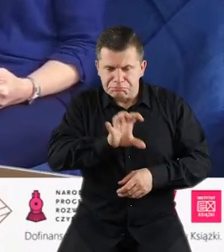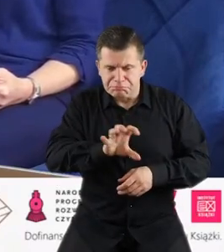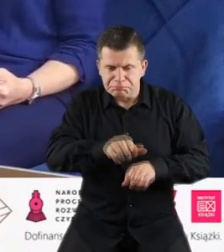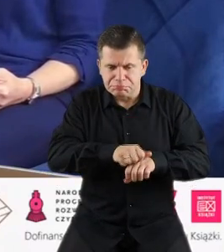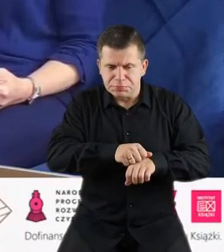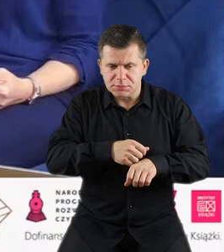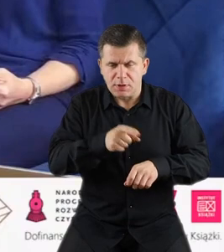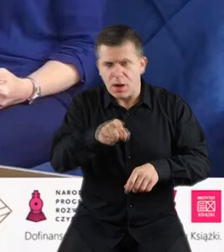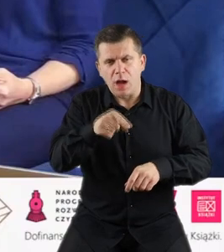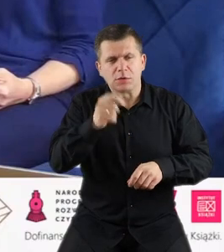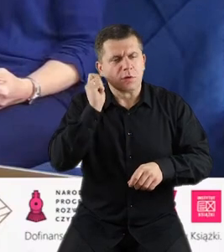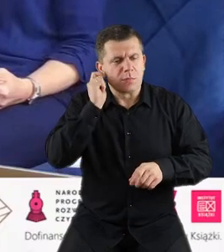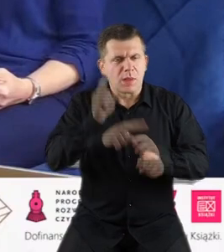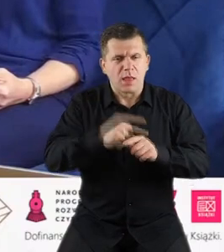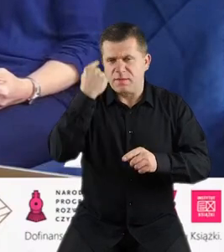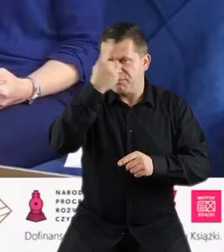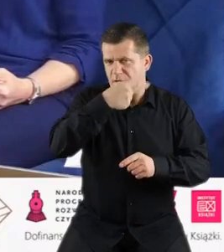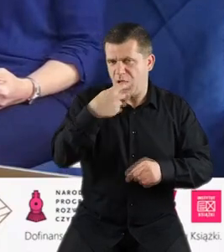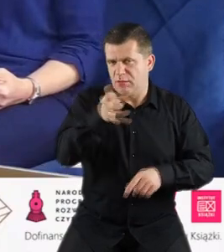bliska, jej twarzy,